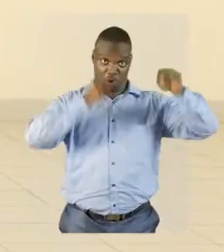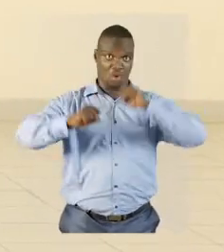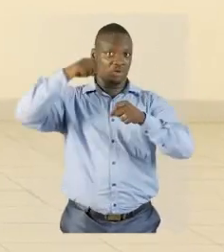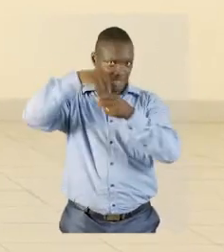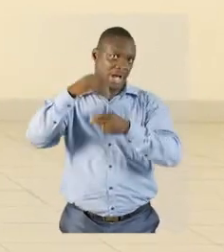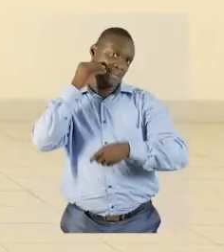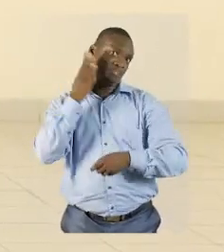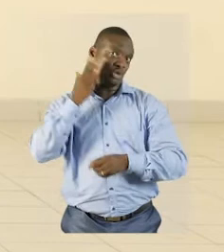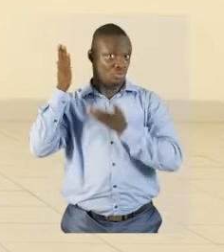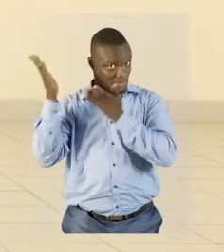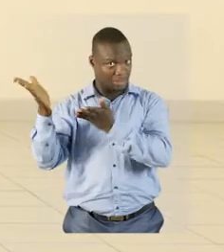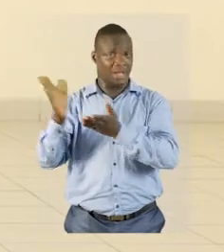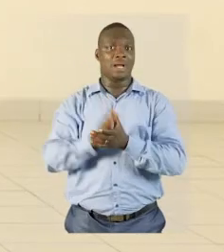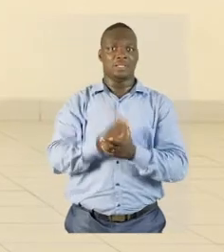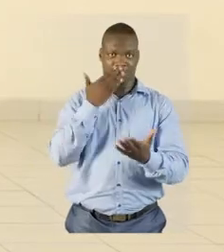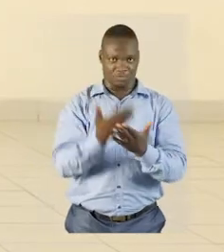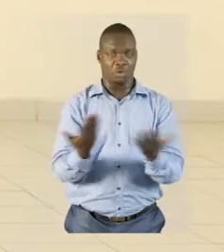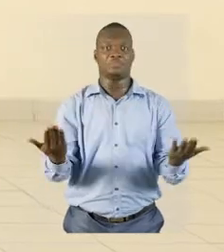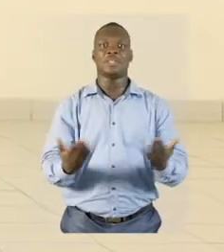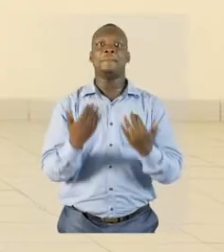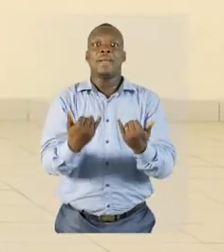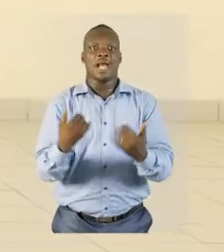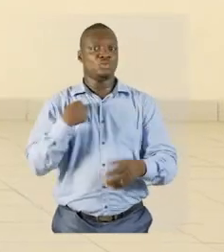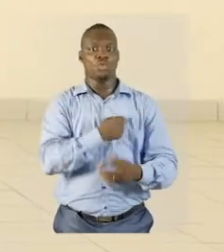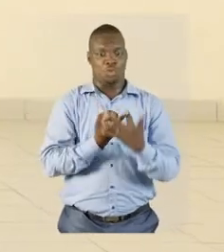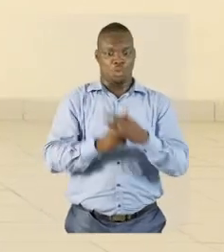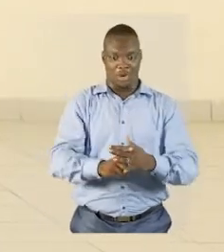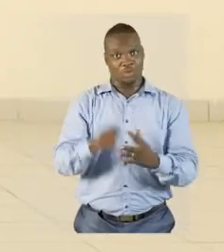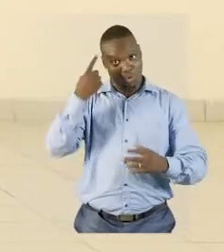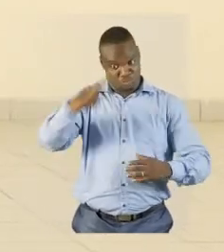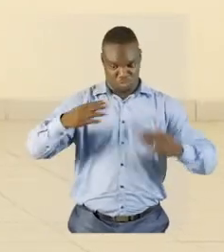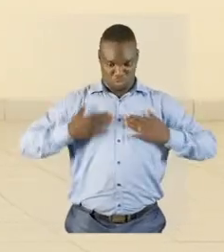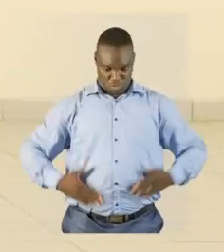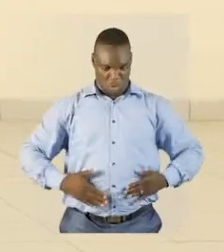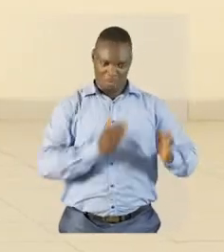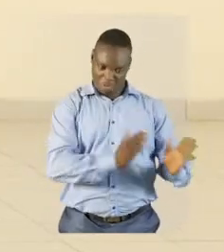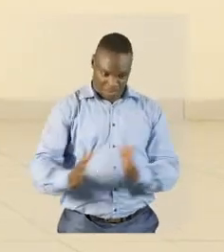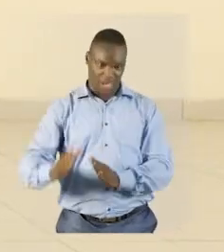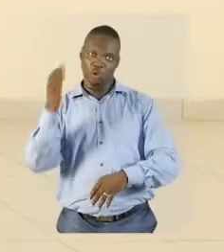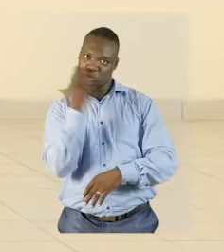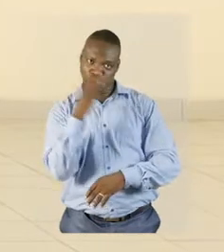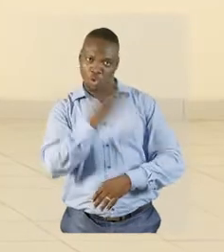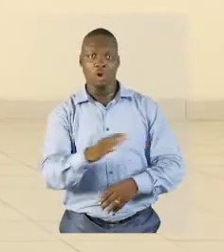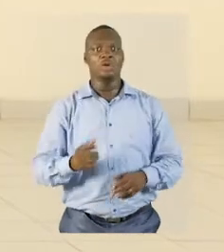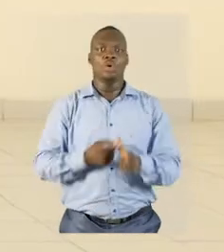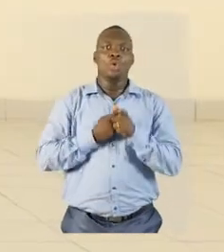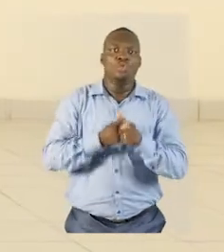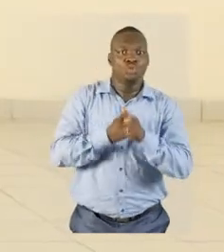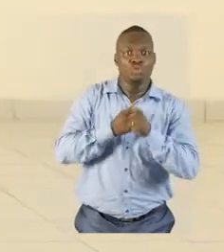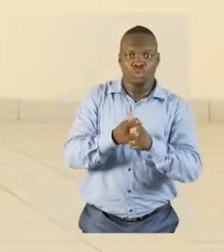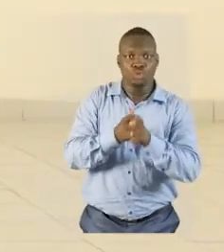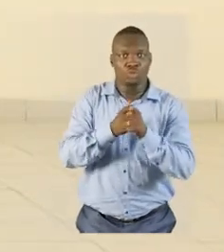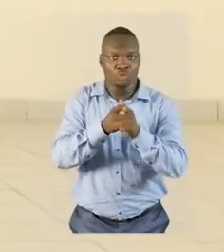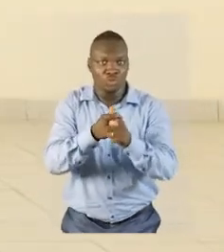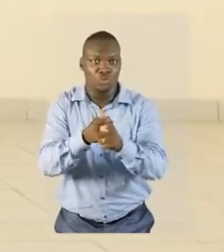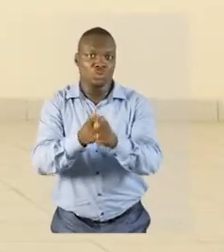vie courante. C'est très important. Alors, on va commencer avec l'échauffement. On va courir. Tranquillement, on va courir. Voilà.